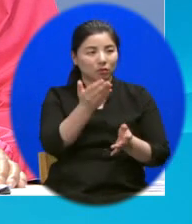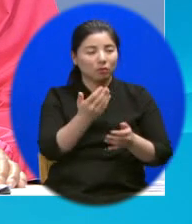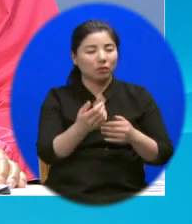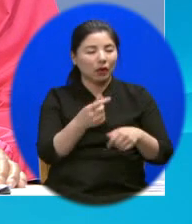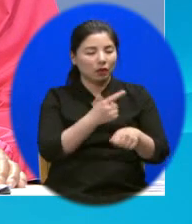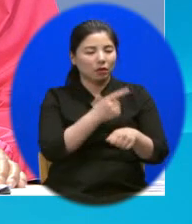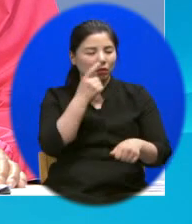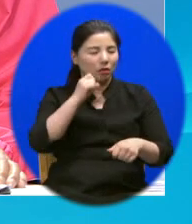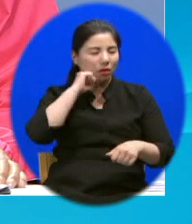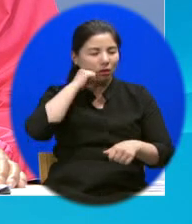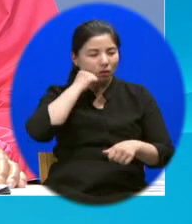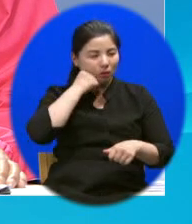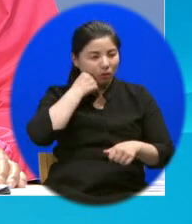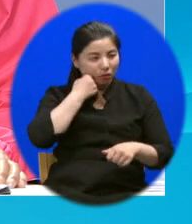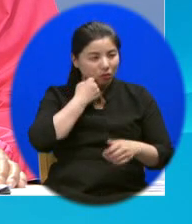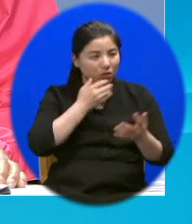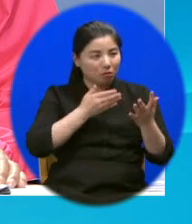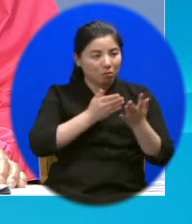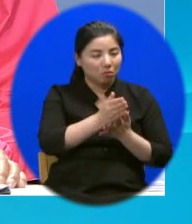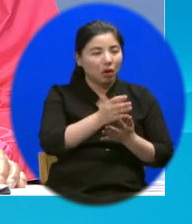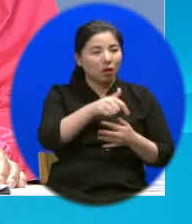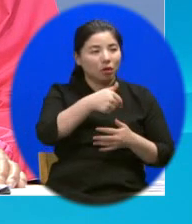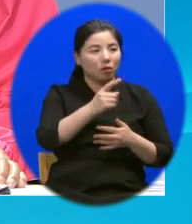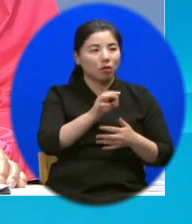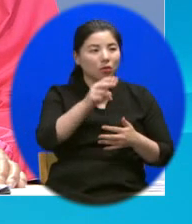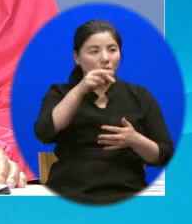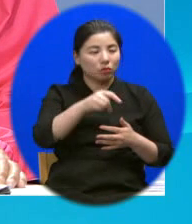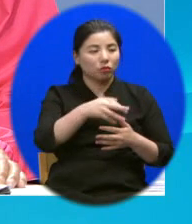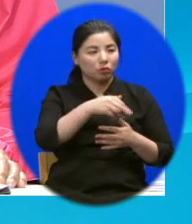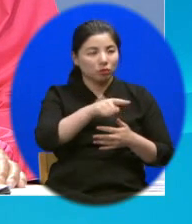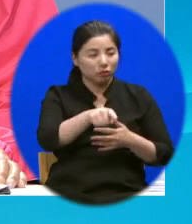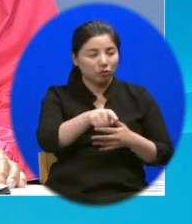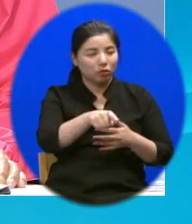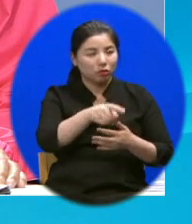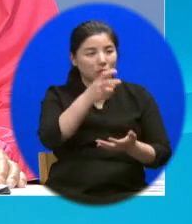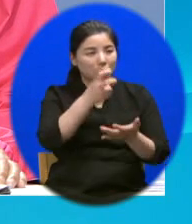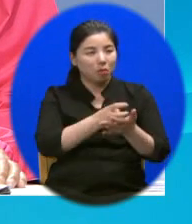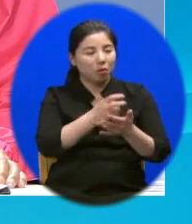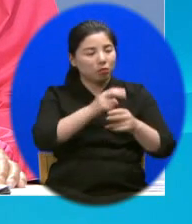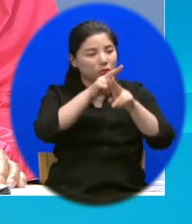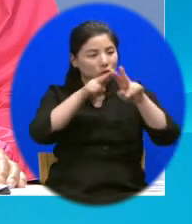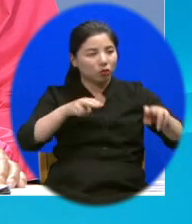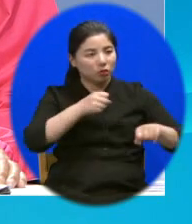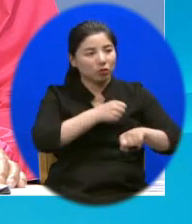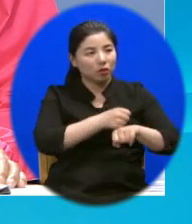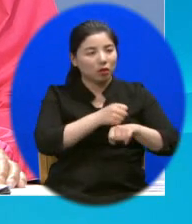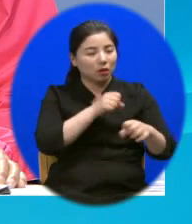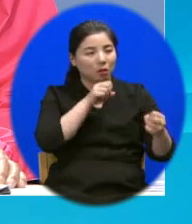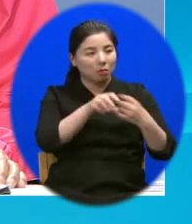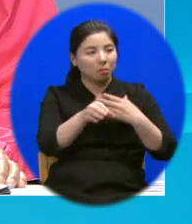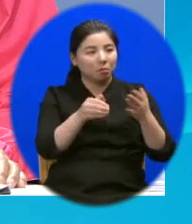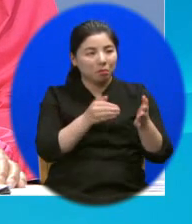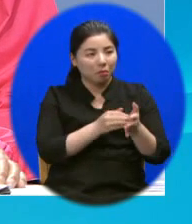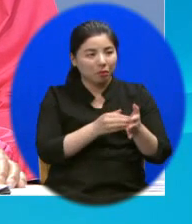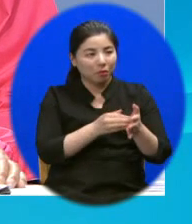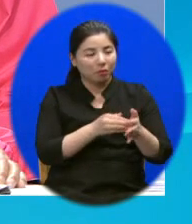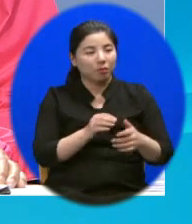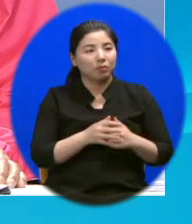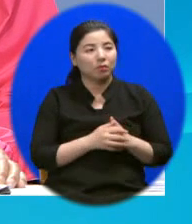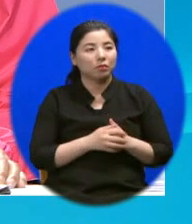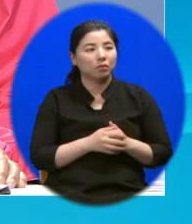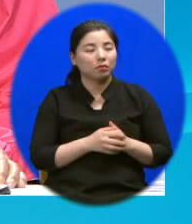어렵게 관철된 봉 수첩 업 경 수사권 조정안 등을 백지와 하시겠다 취지의 답변을 하시는 걸